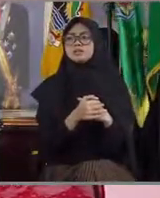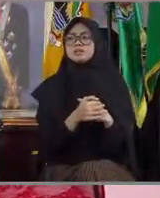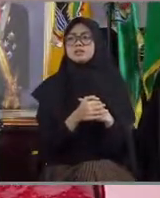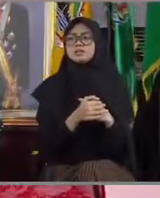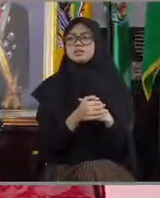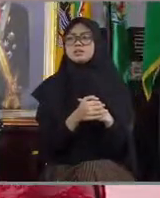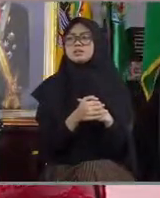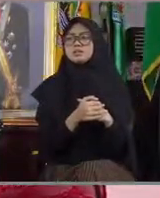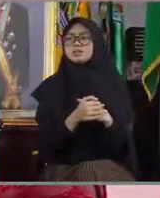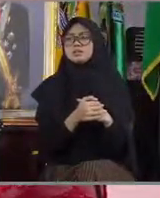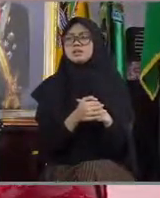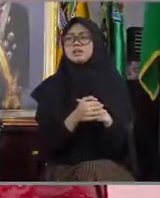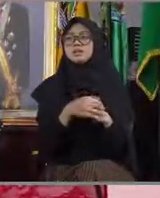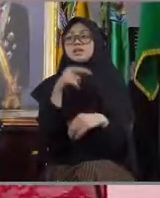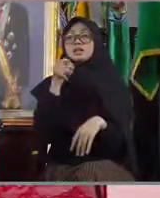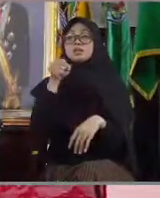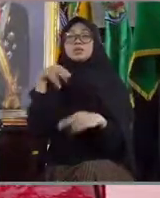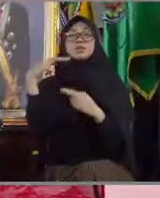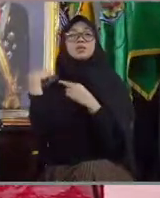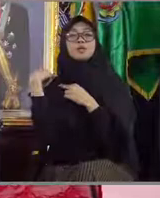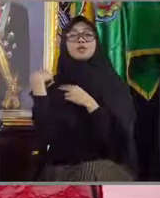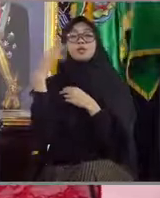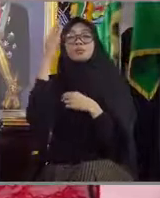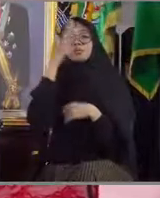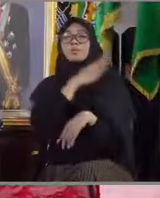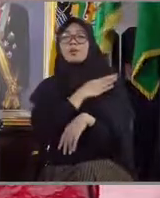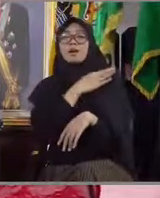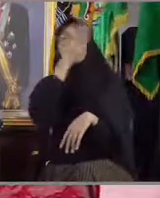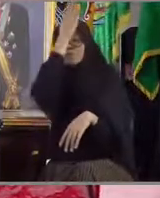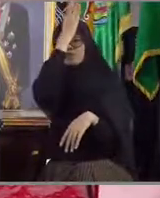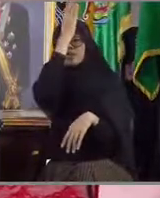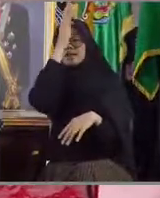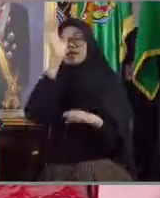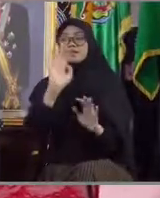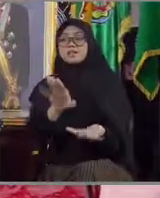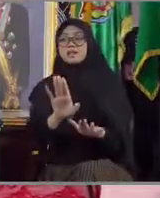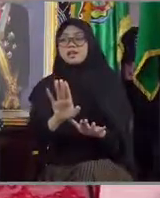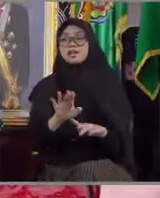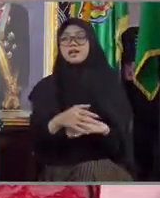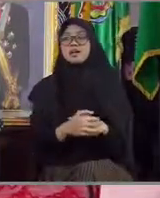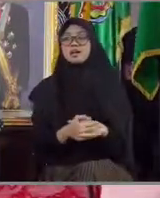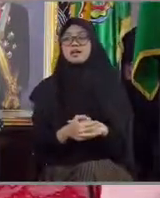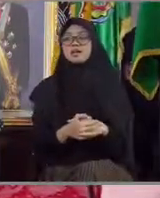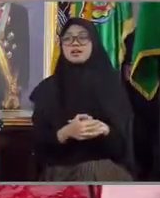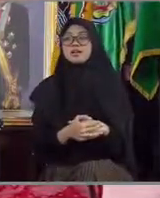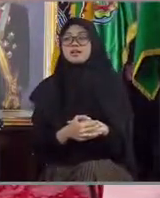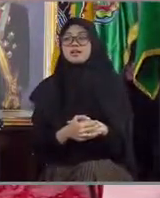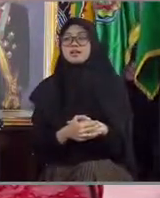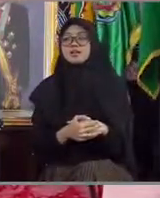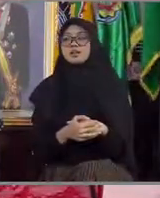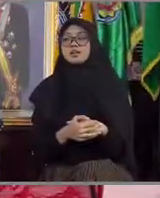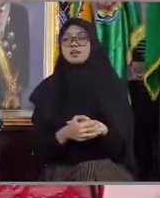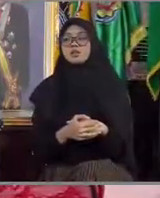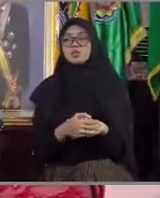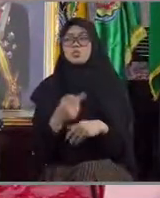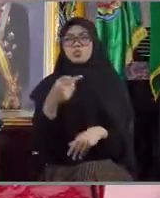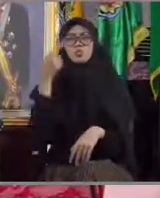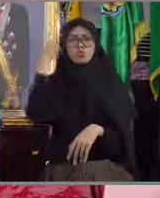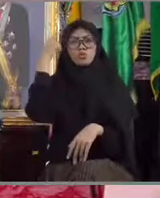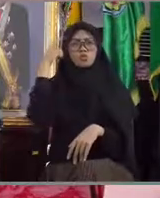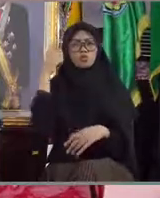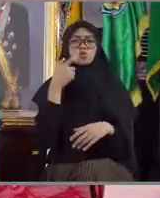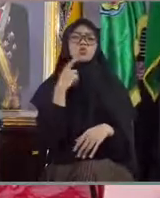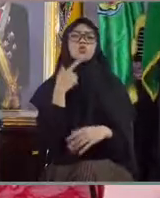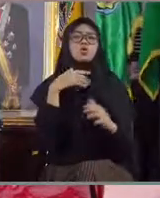ini bertahun-tahun kebanjiran. Iya. Maksudnya gini, ben nanti per komunitasnya kita bisa. Yeah. Kan aku mesake jenengan mikir sodetan,